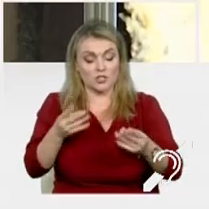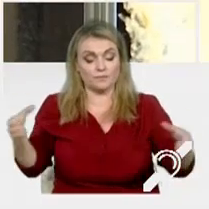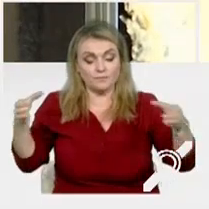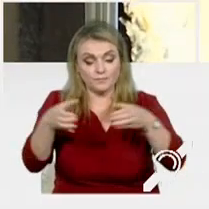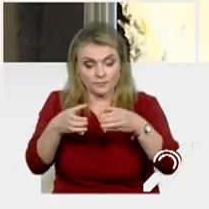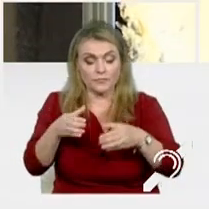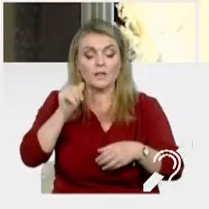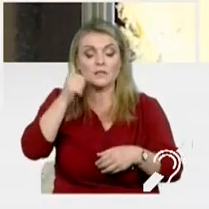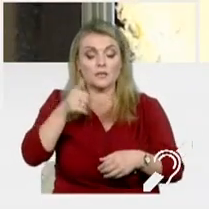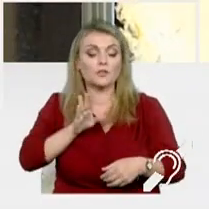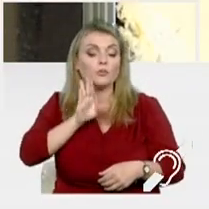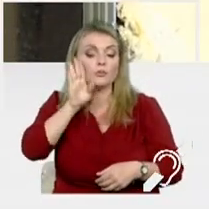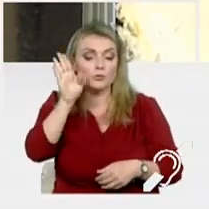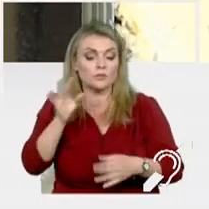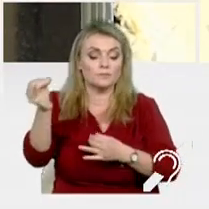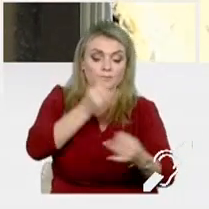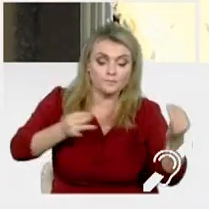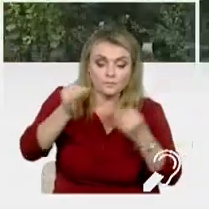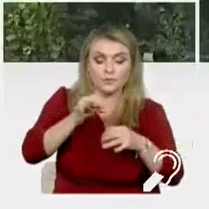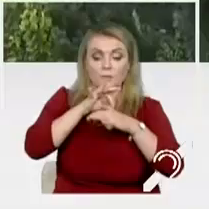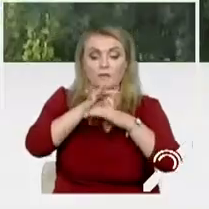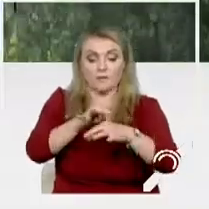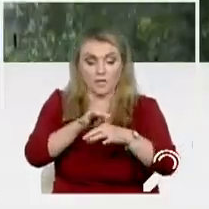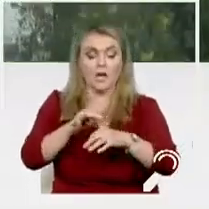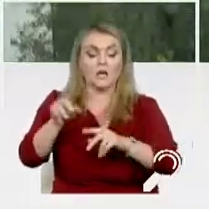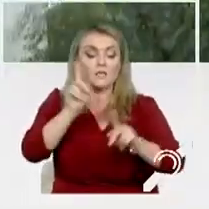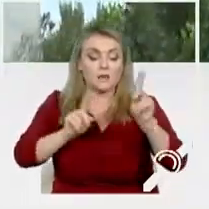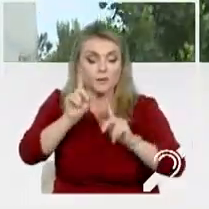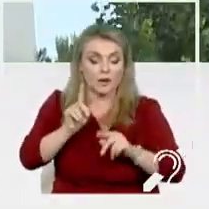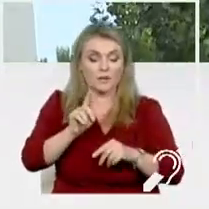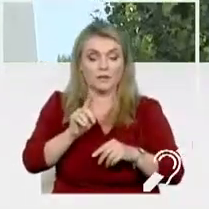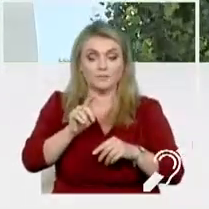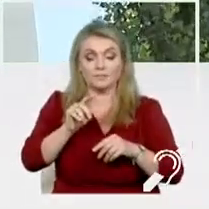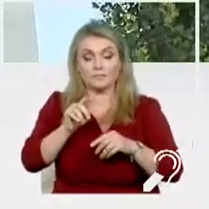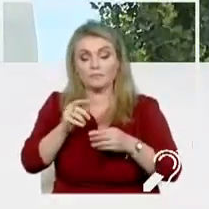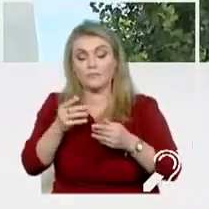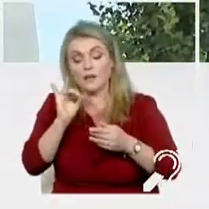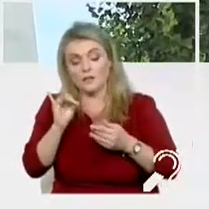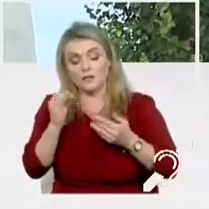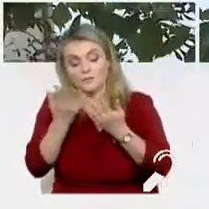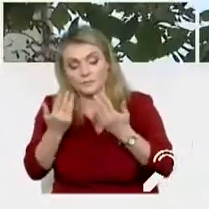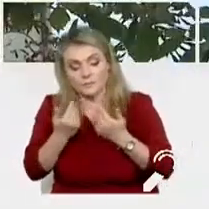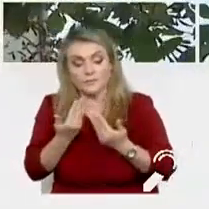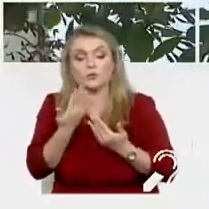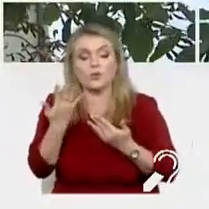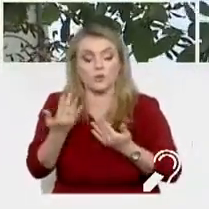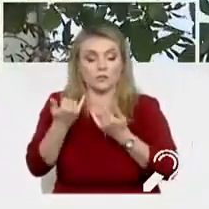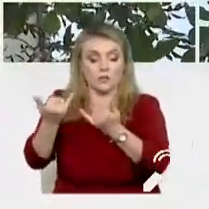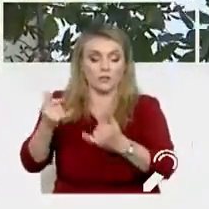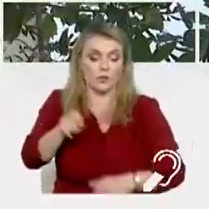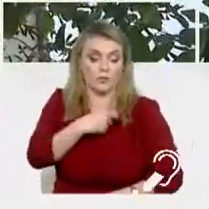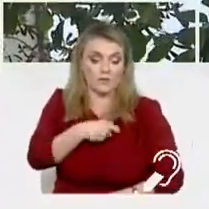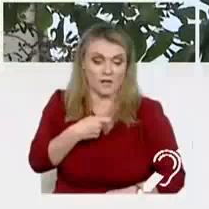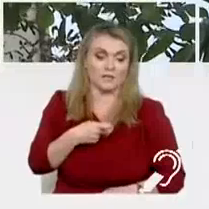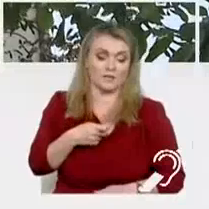mâine dimineață într-o ședință pentru a evalua starea apartamentelor afectate de flăcări și pentru a stabili care va fi ajutorul oferit